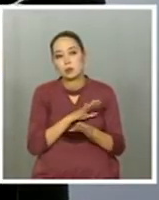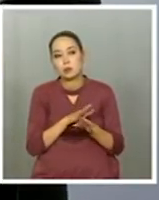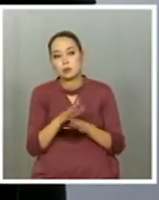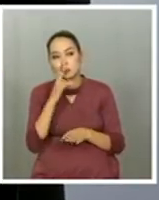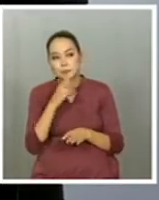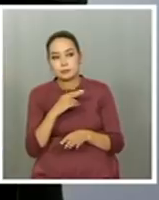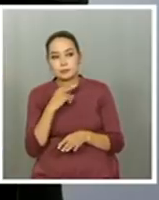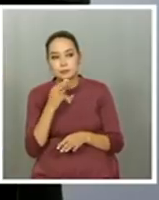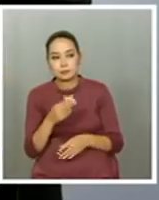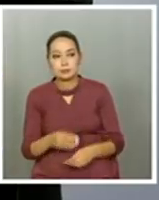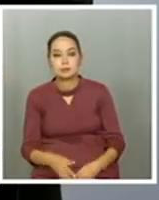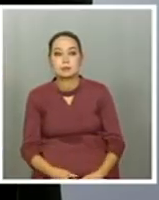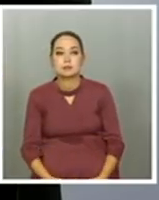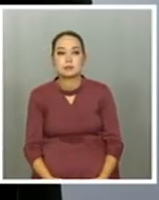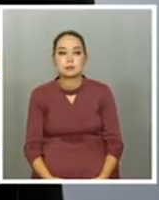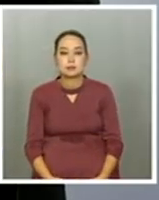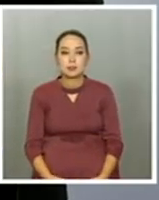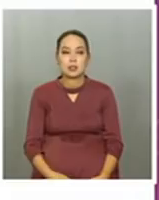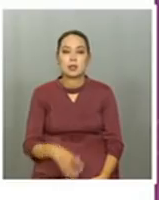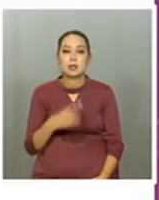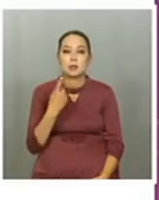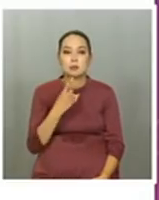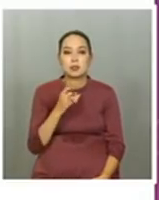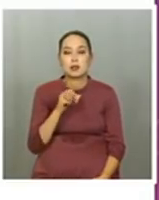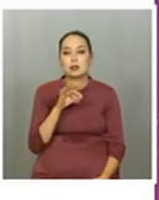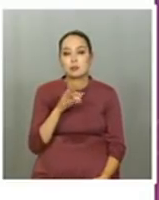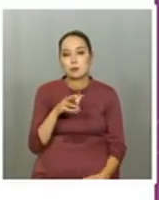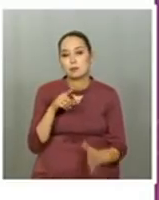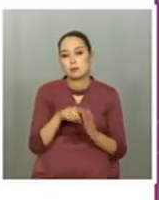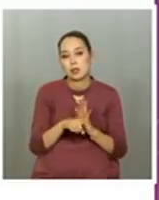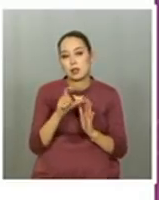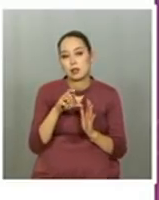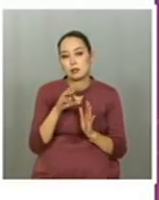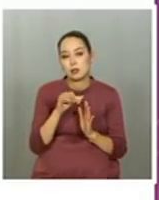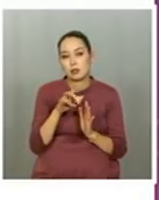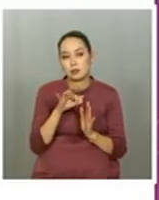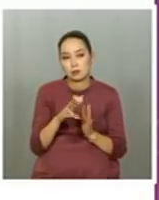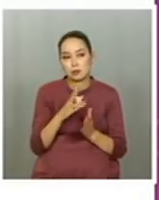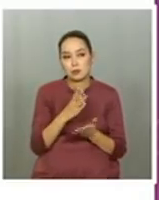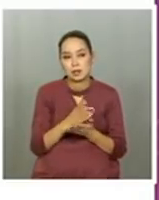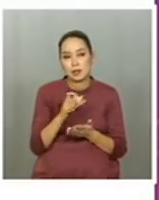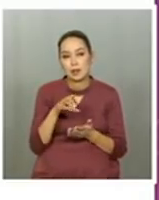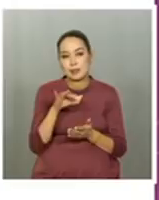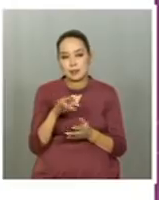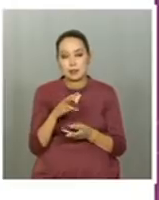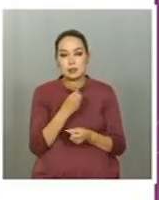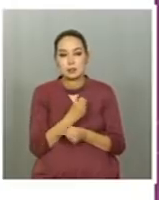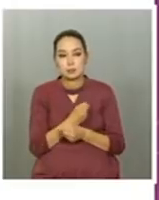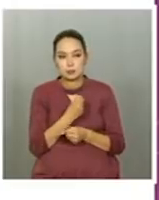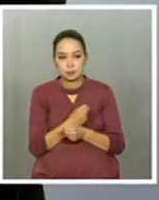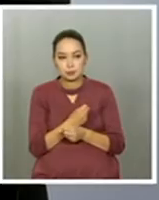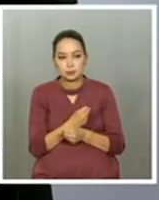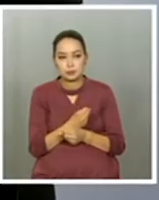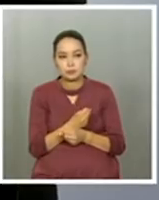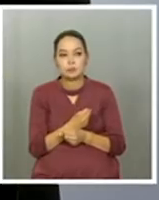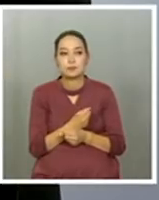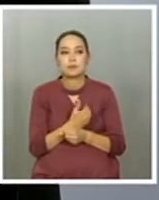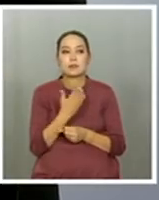өтейік. Бір атымды спирттер, оның ішінде этанол немесе этил спирті, сірке қышқылын алу